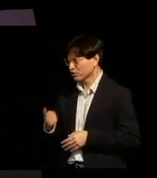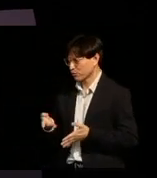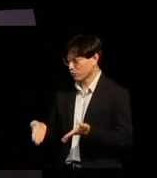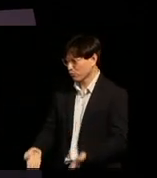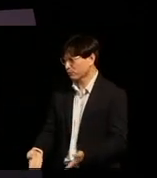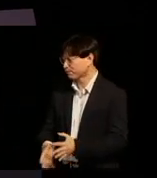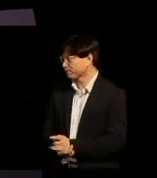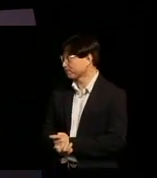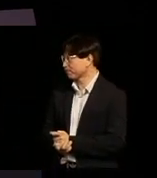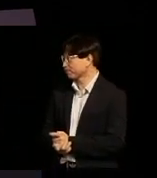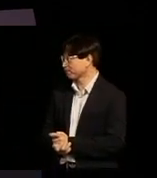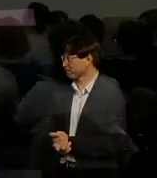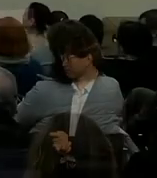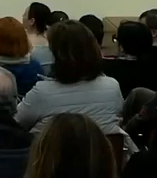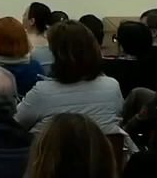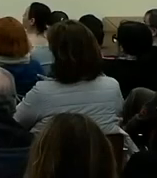Don